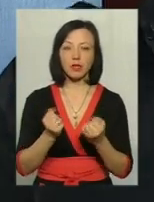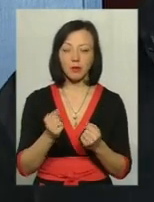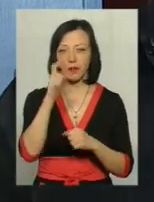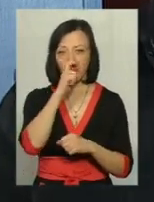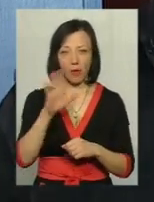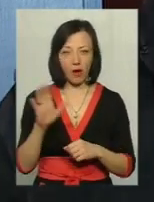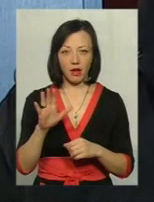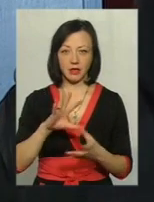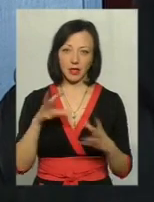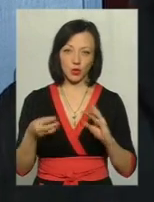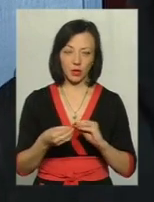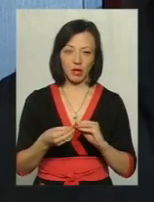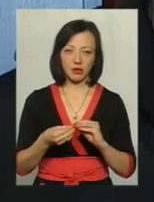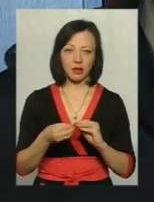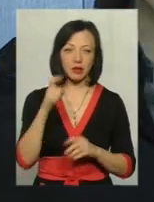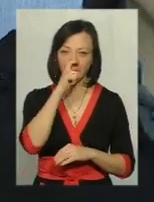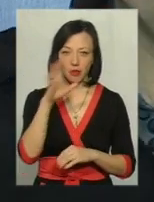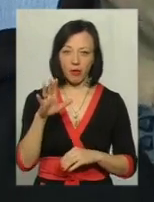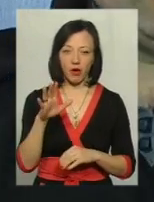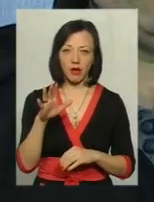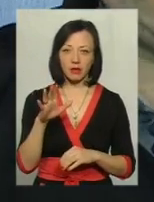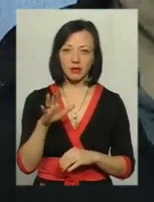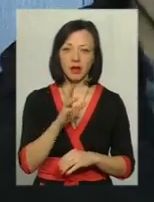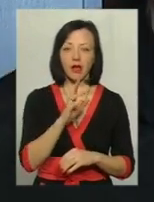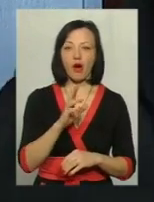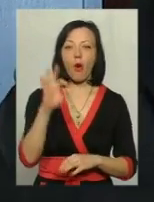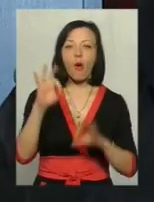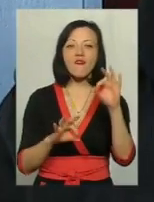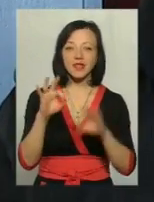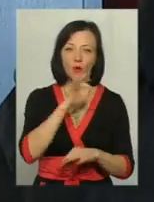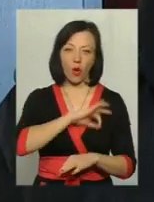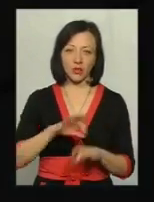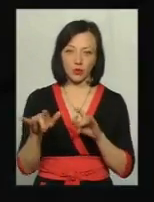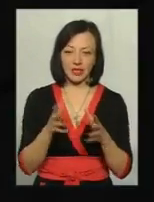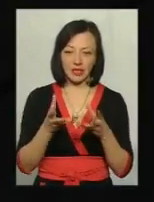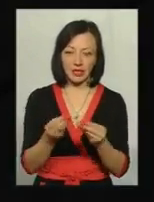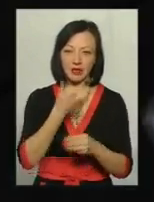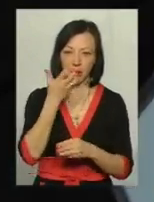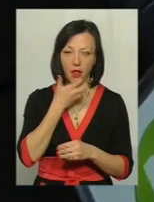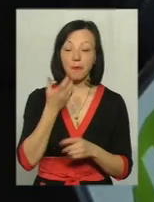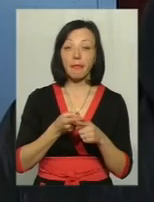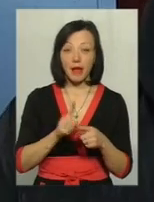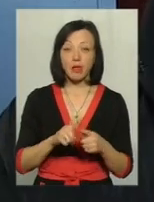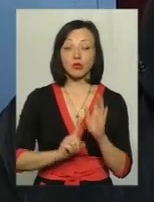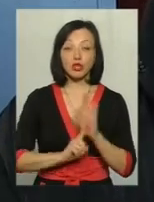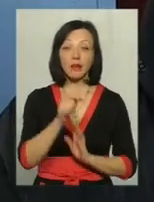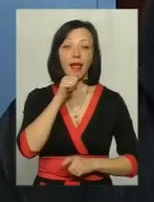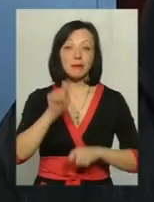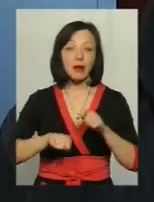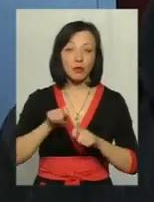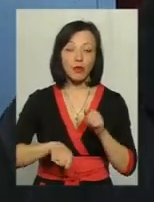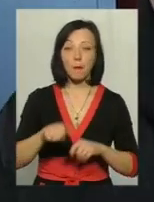отримуємо непоганий результат, непогане КПД цих котлів. Ми спочатку